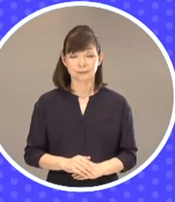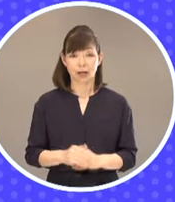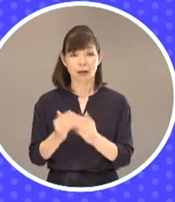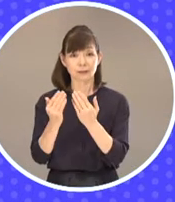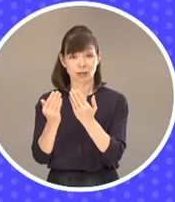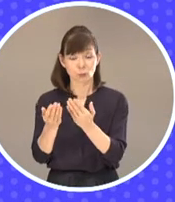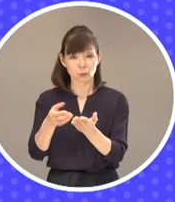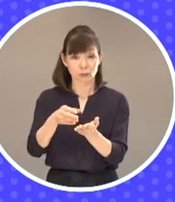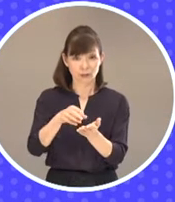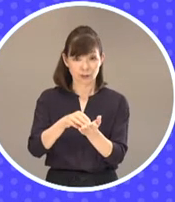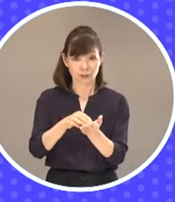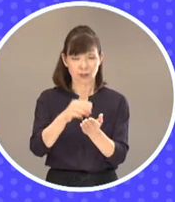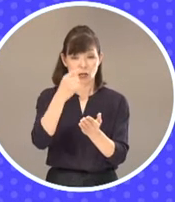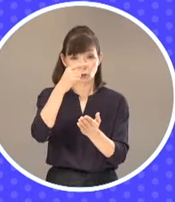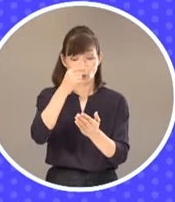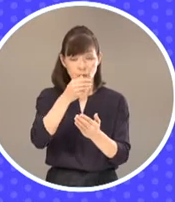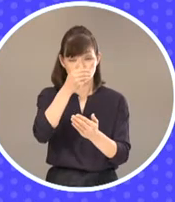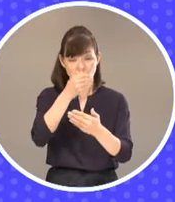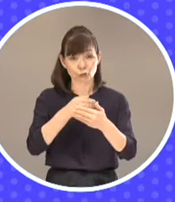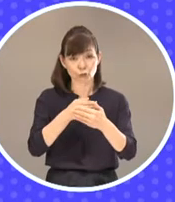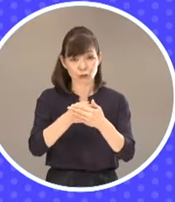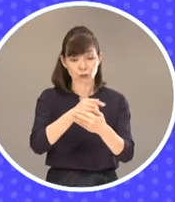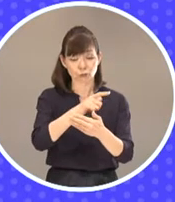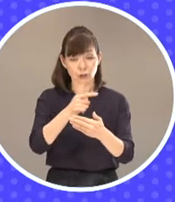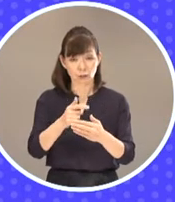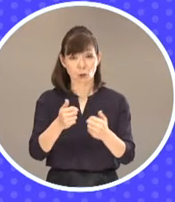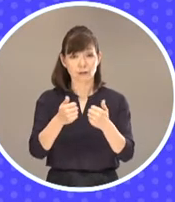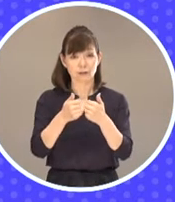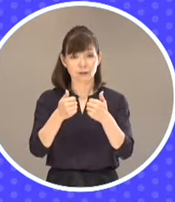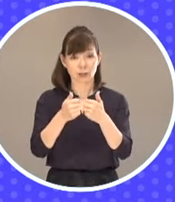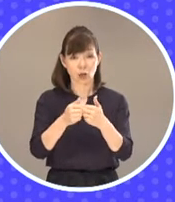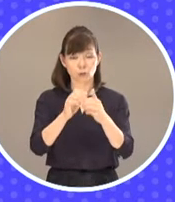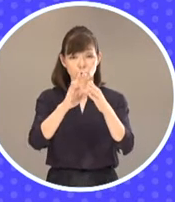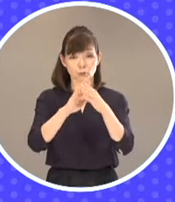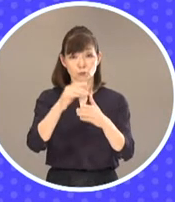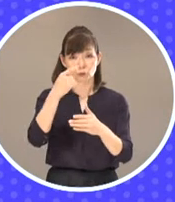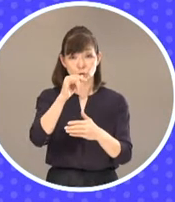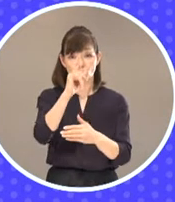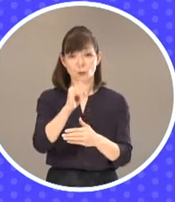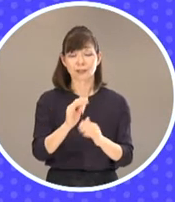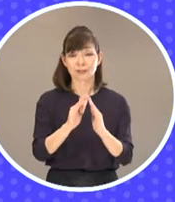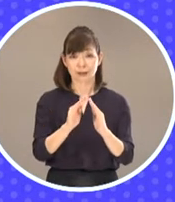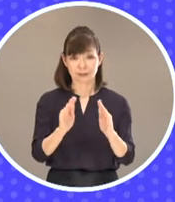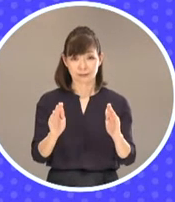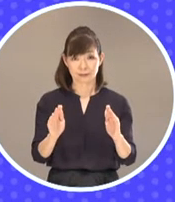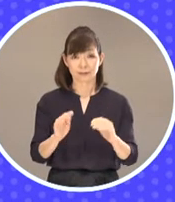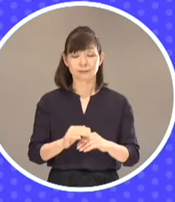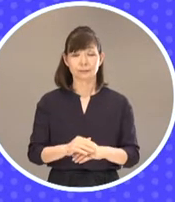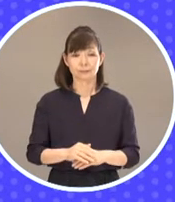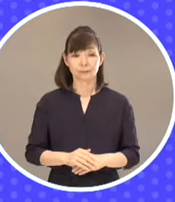学校の設置や教育の充実などについて話し合う文教委員会。